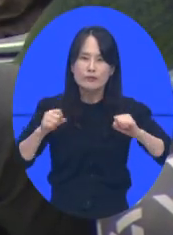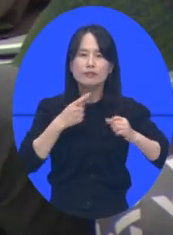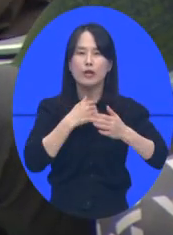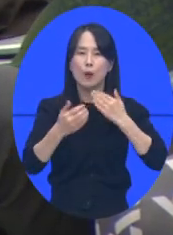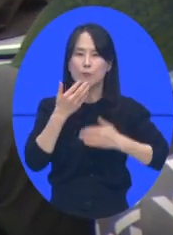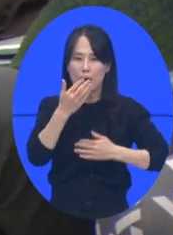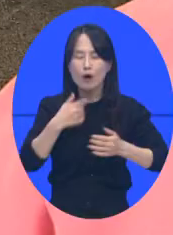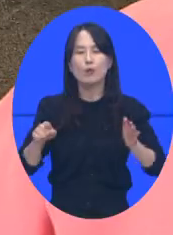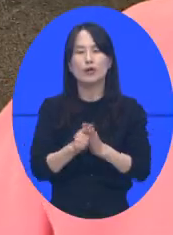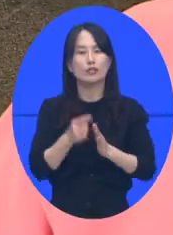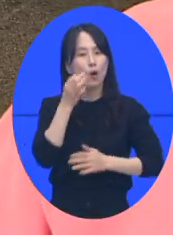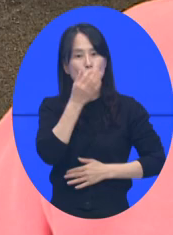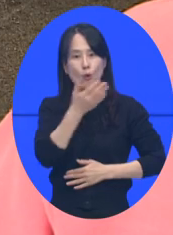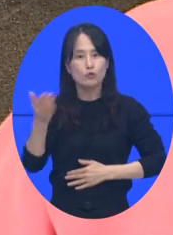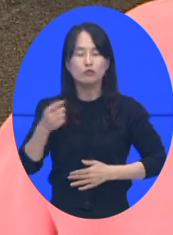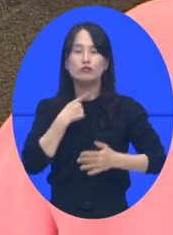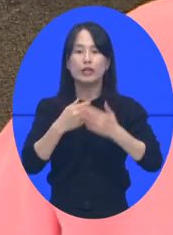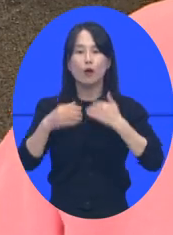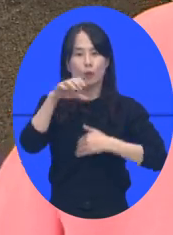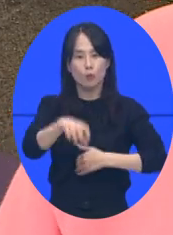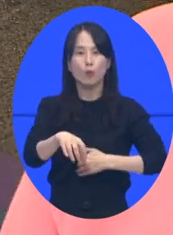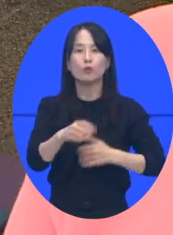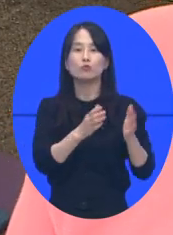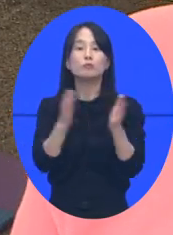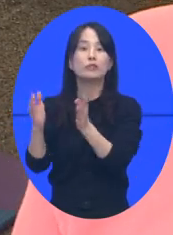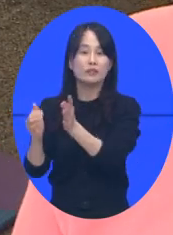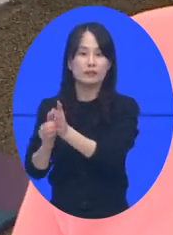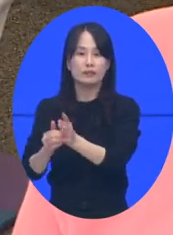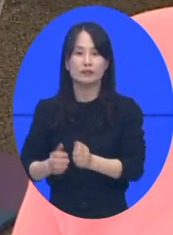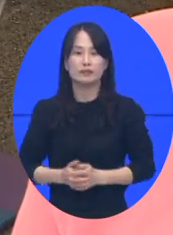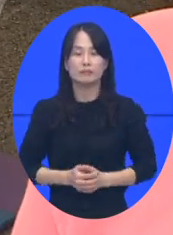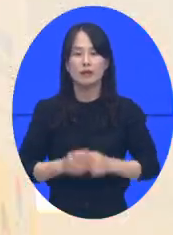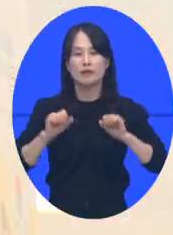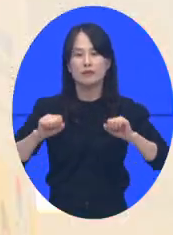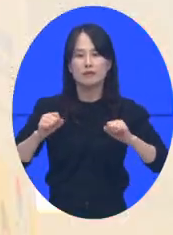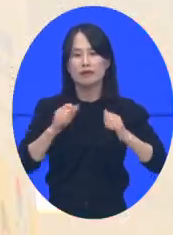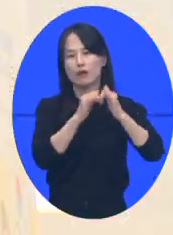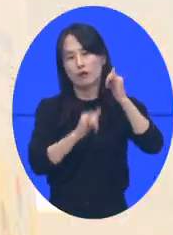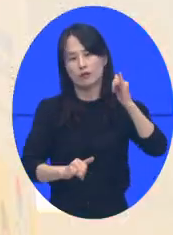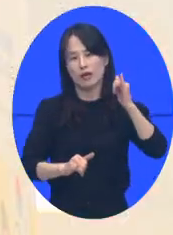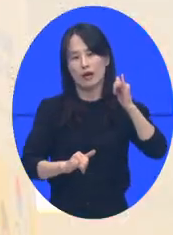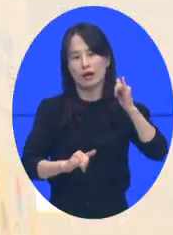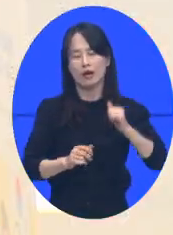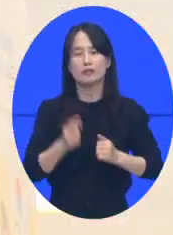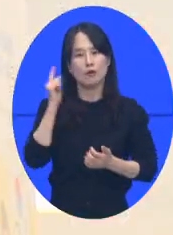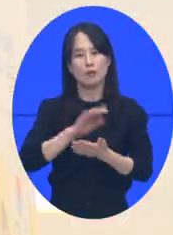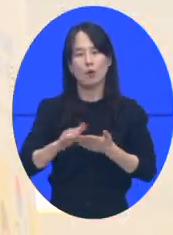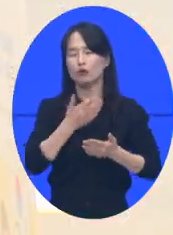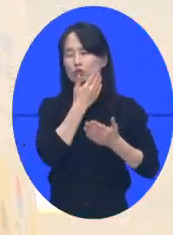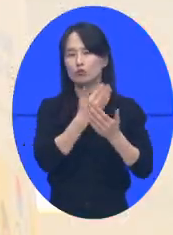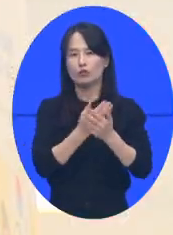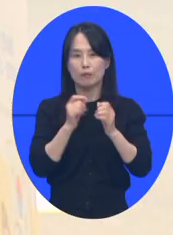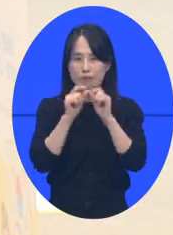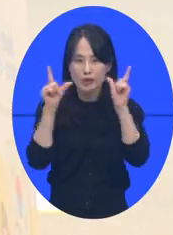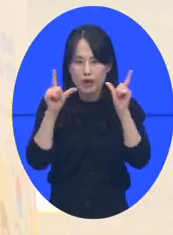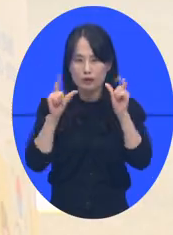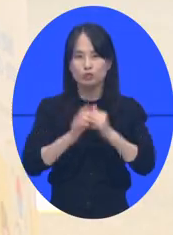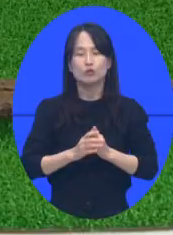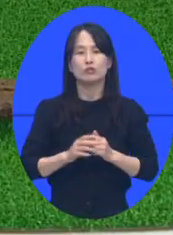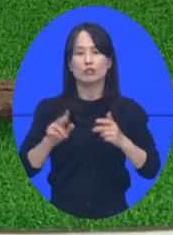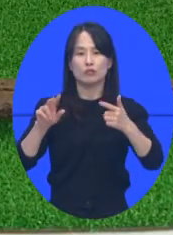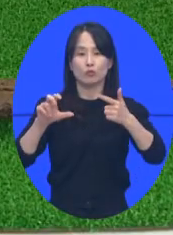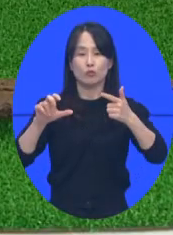생생히 체험할 수 있도록 전시 체험 공연으로 구성됐습니다 생생한 역사 교과서로 평화의 소중함을